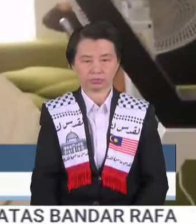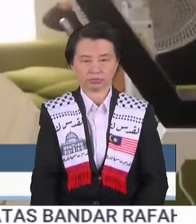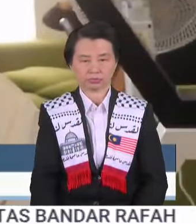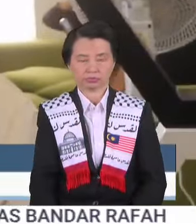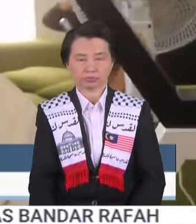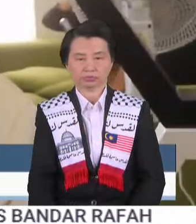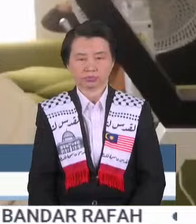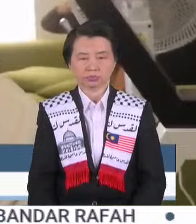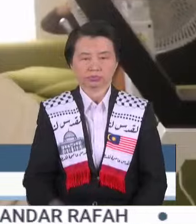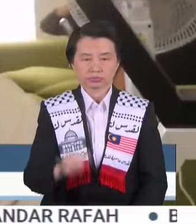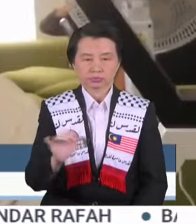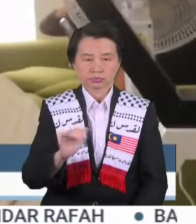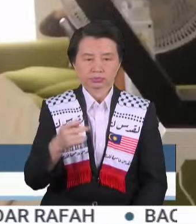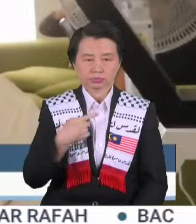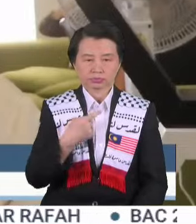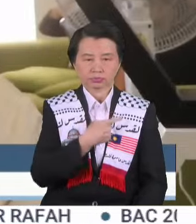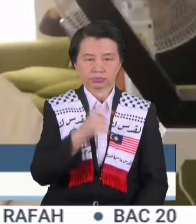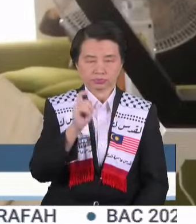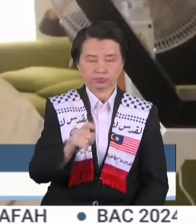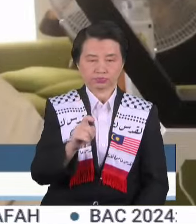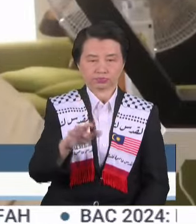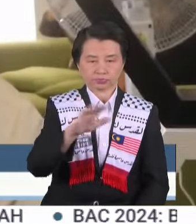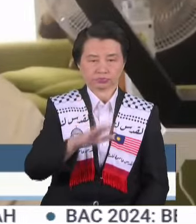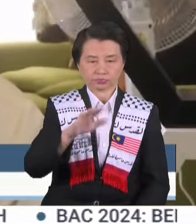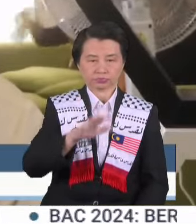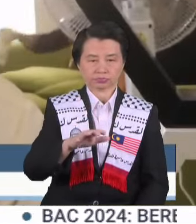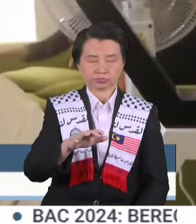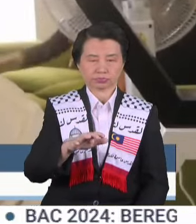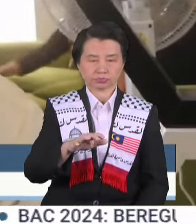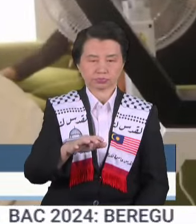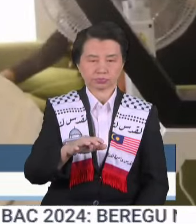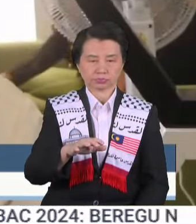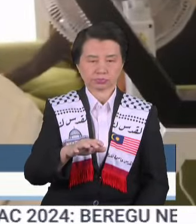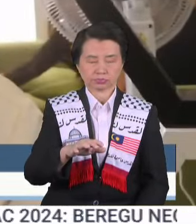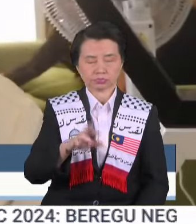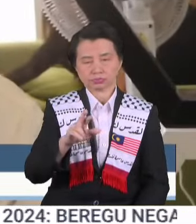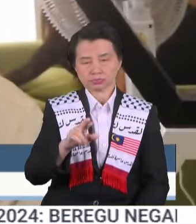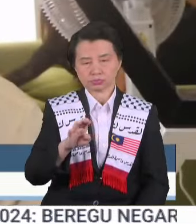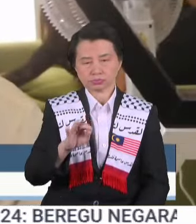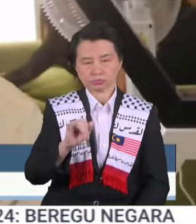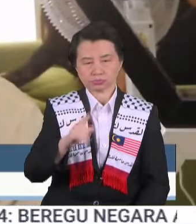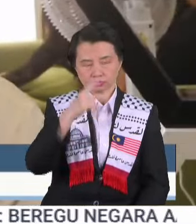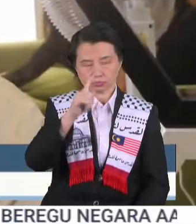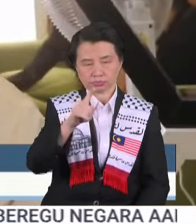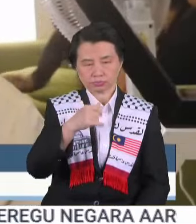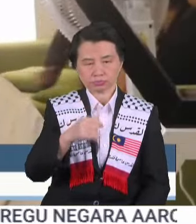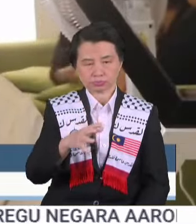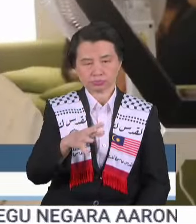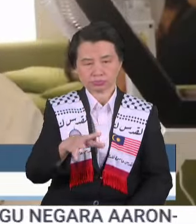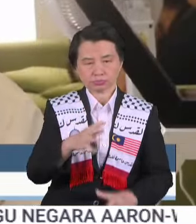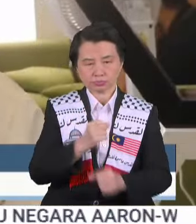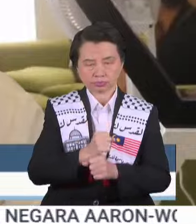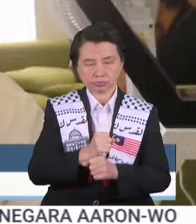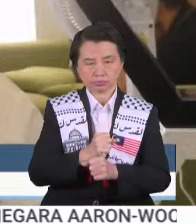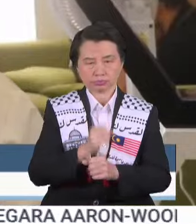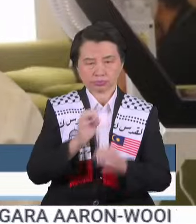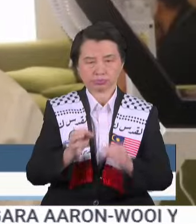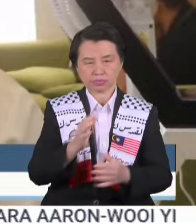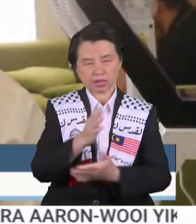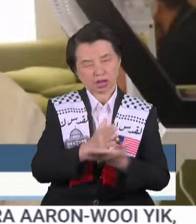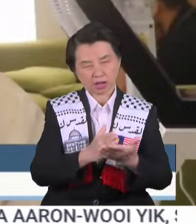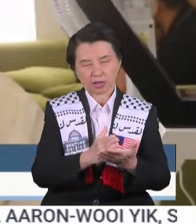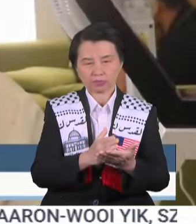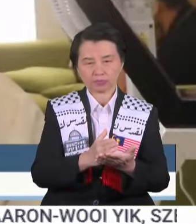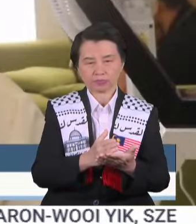pun, kita perlu at least 1,000. Dulu 500 pun kita dapat. Yasmin setengah lah